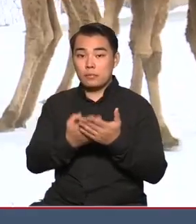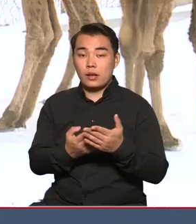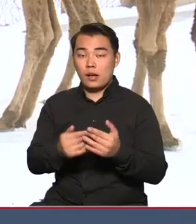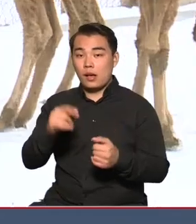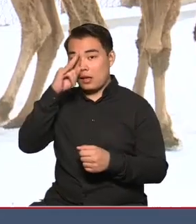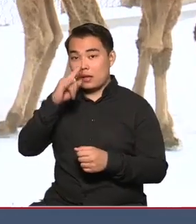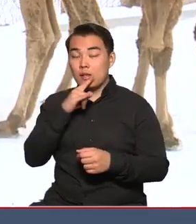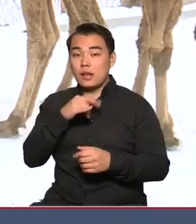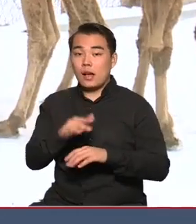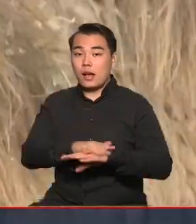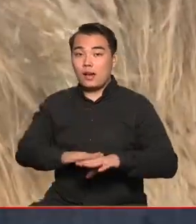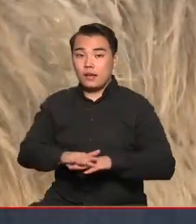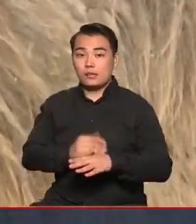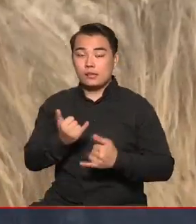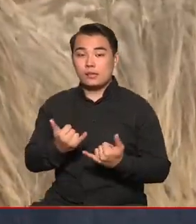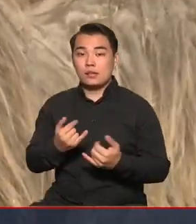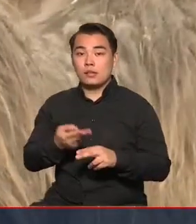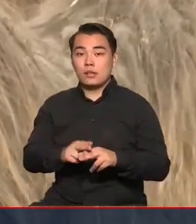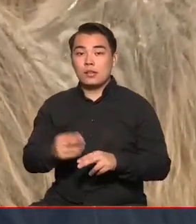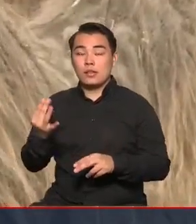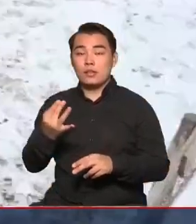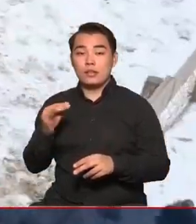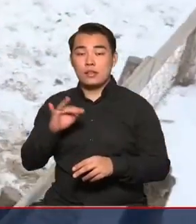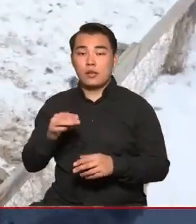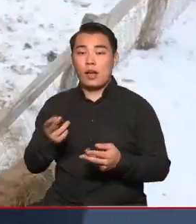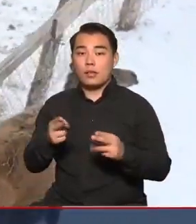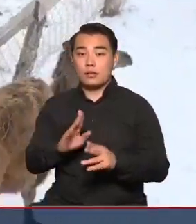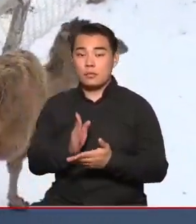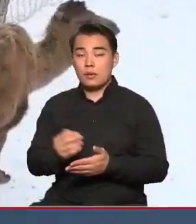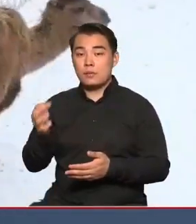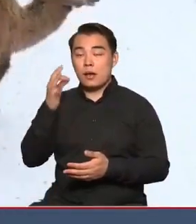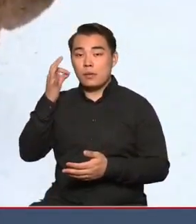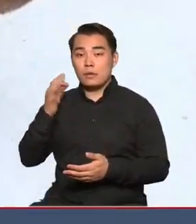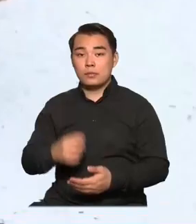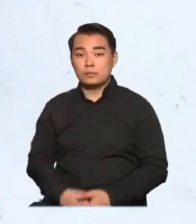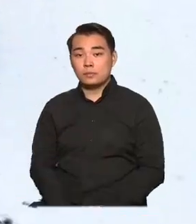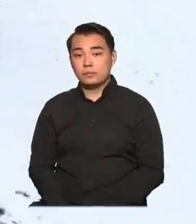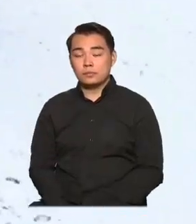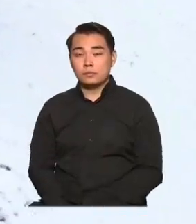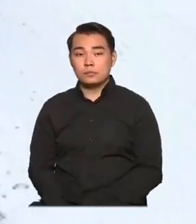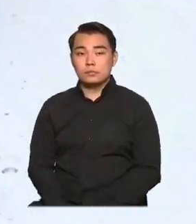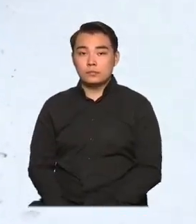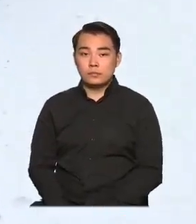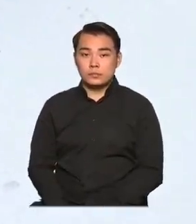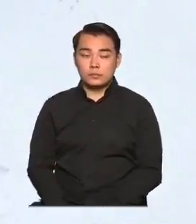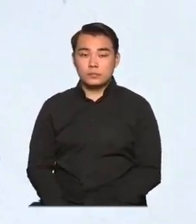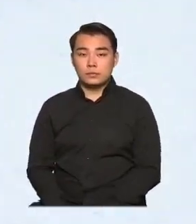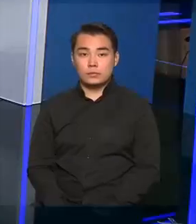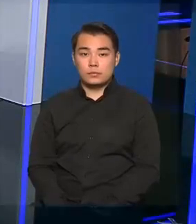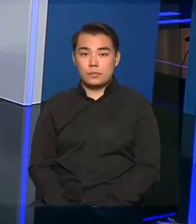қазақ халқының өмірінде ерекше орын алған алада бермек. Айбол Қараш, Жібек жолы, Жамбыл облысынан.